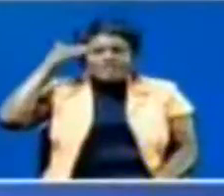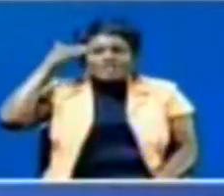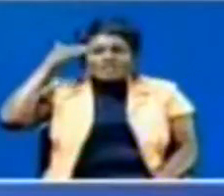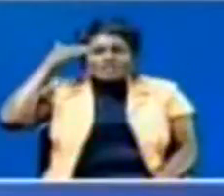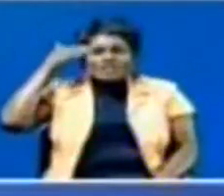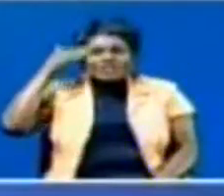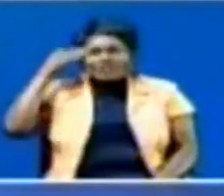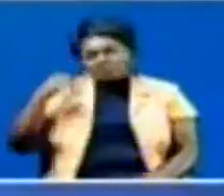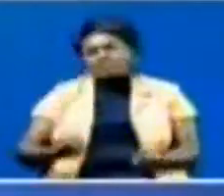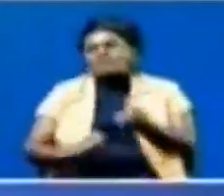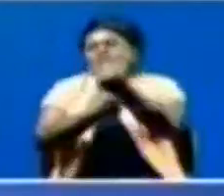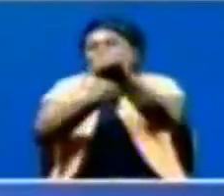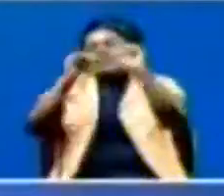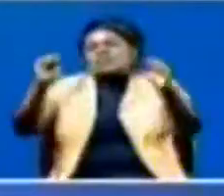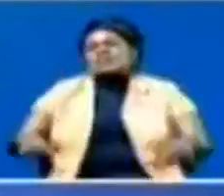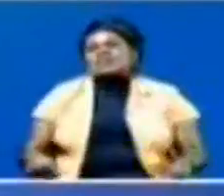na mimi.